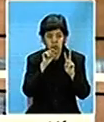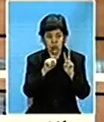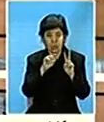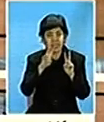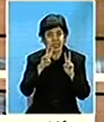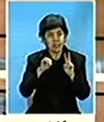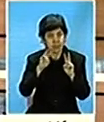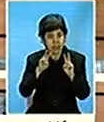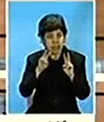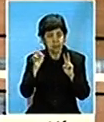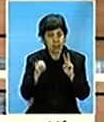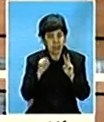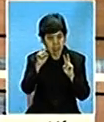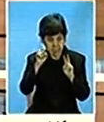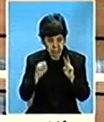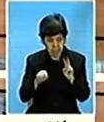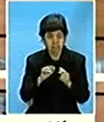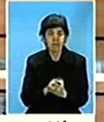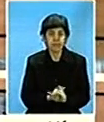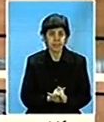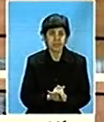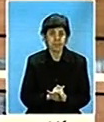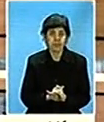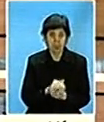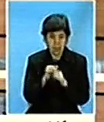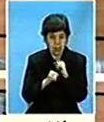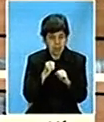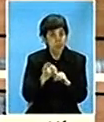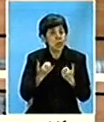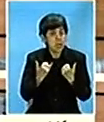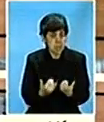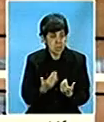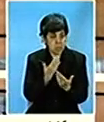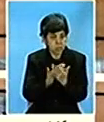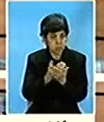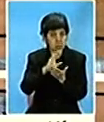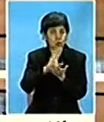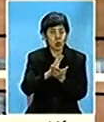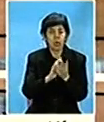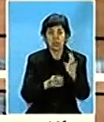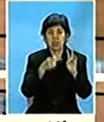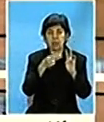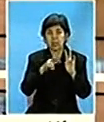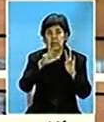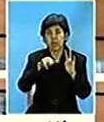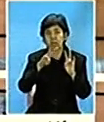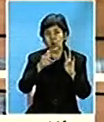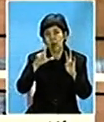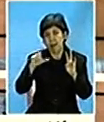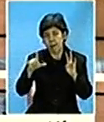2.77 ของงบประมาณรวมมาปีนี้ในตั้งไว้สูงถึง 73,700 ล้านบ